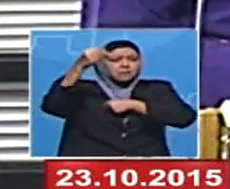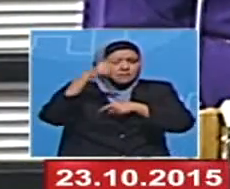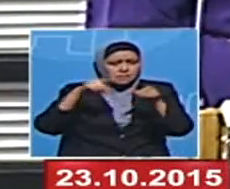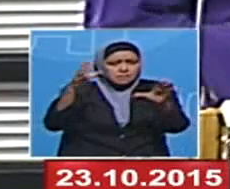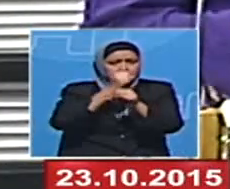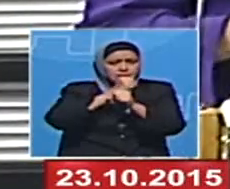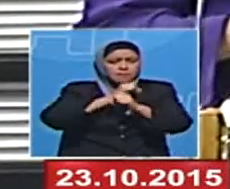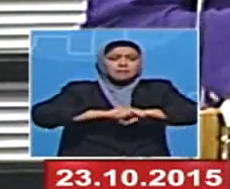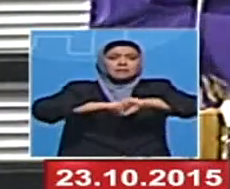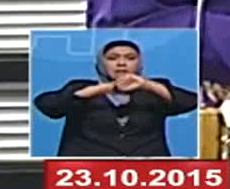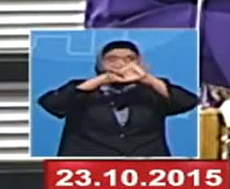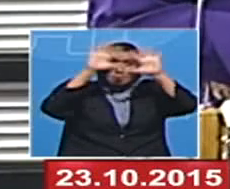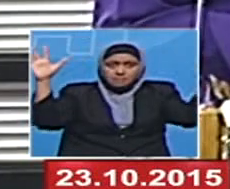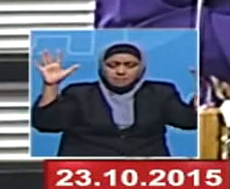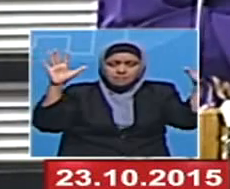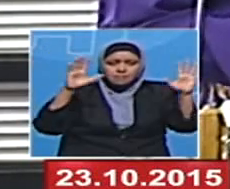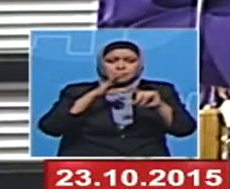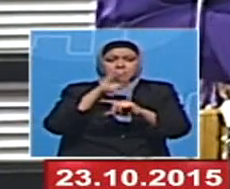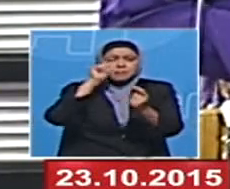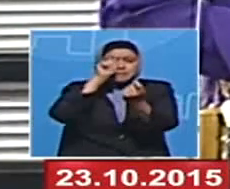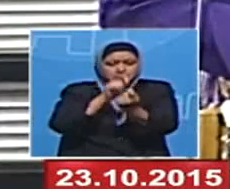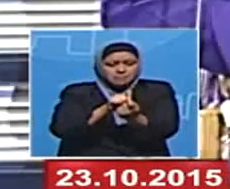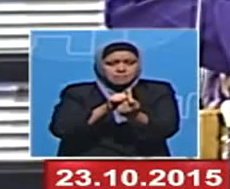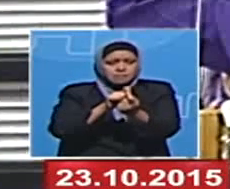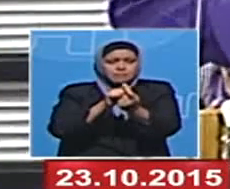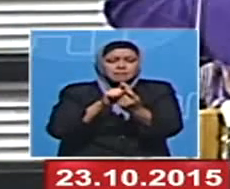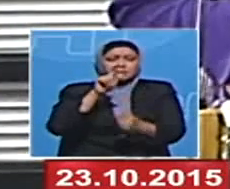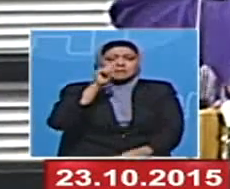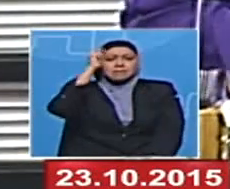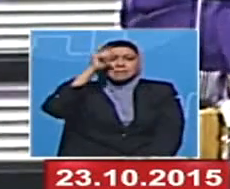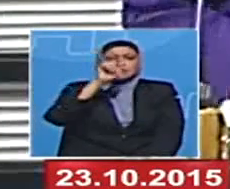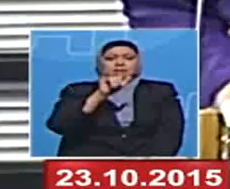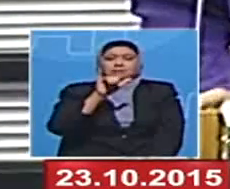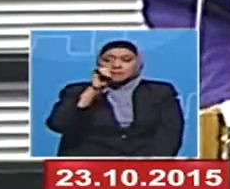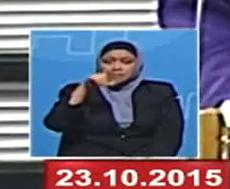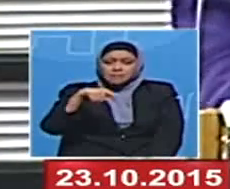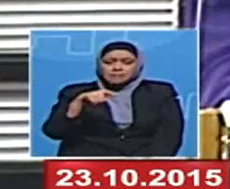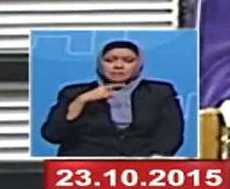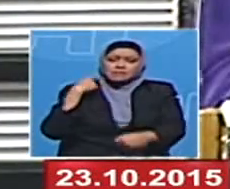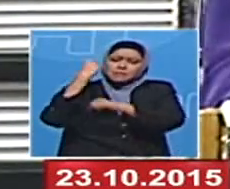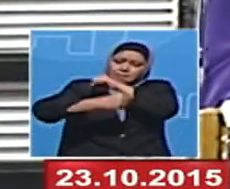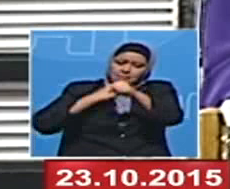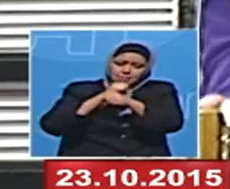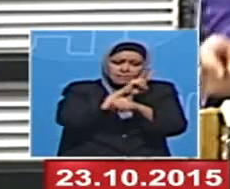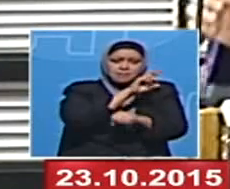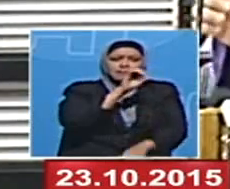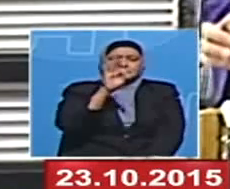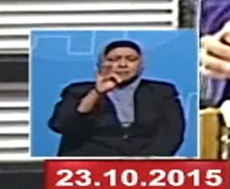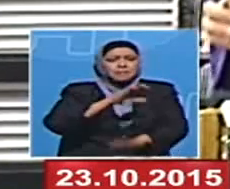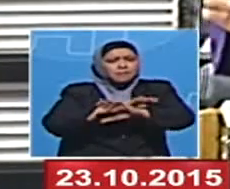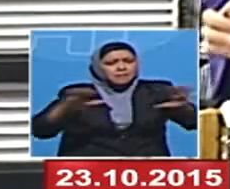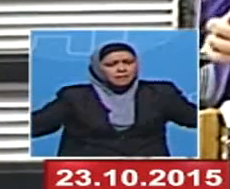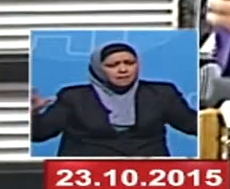tepat tuan yang di-pertua semenjak tahun 2009 Janganlah sesekali kita lupa satu